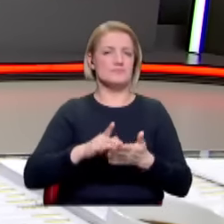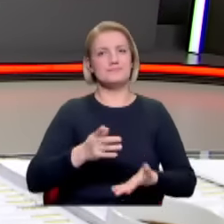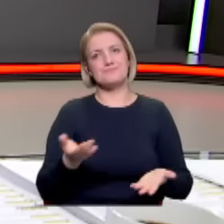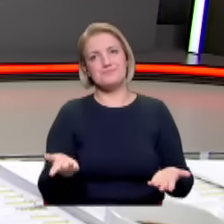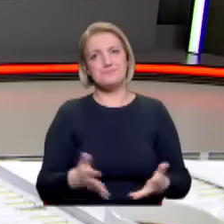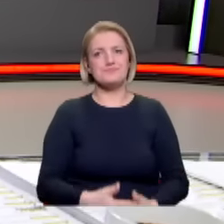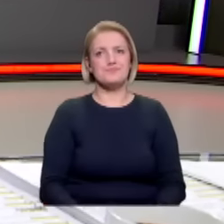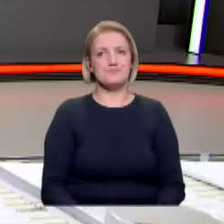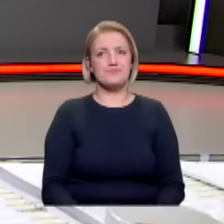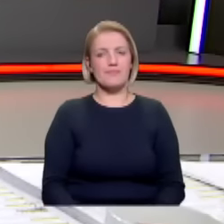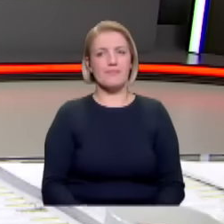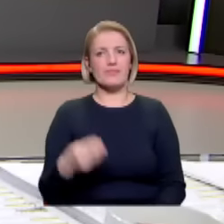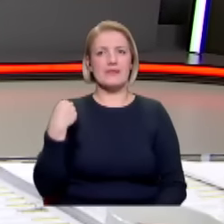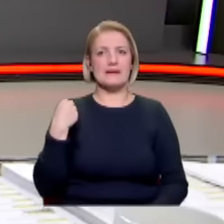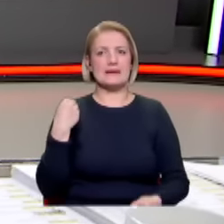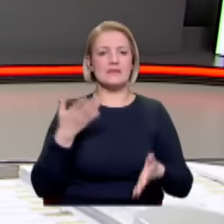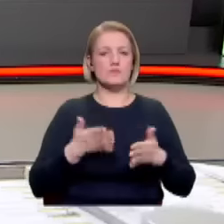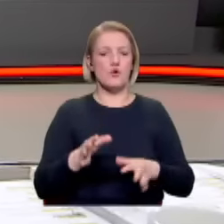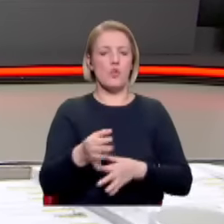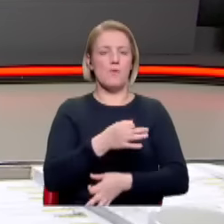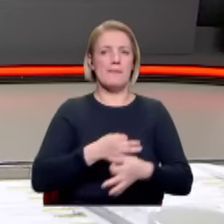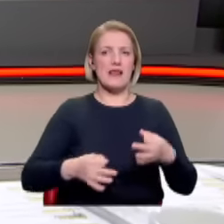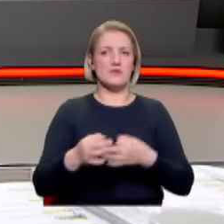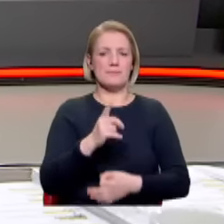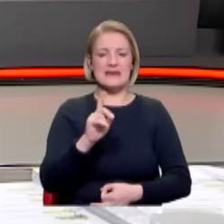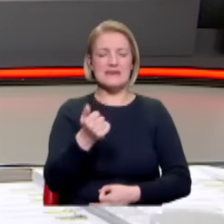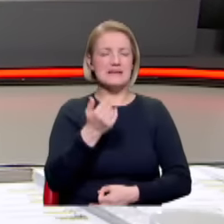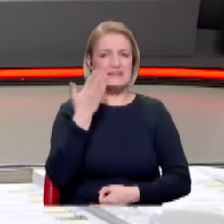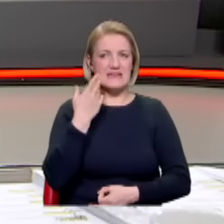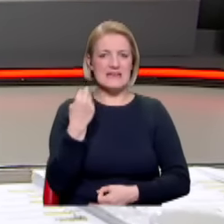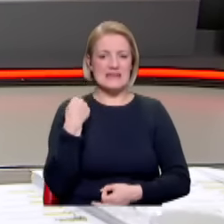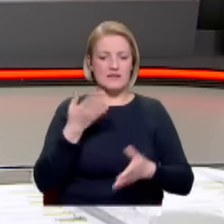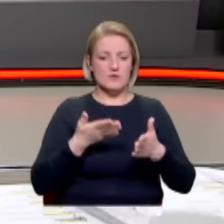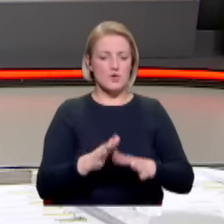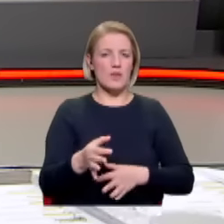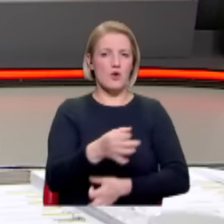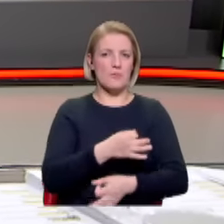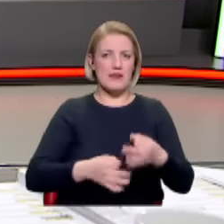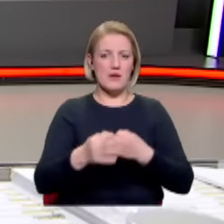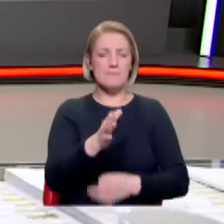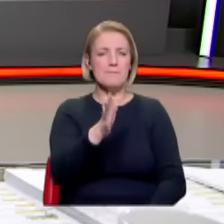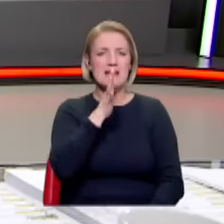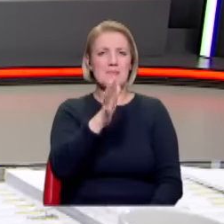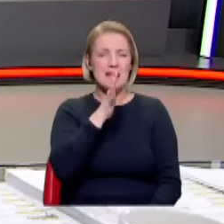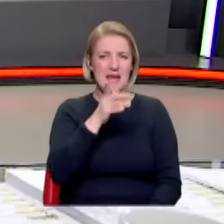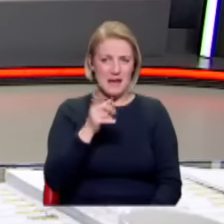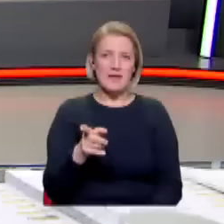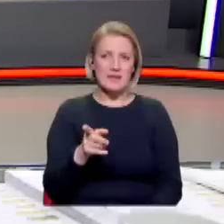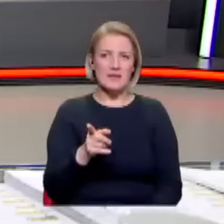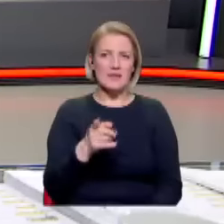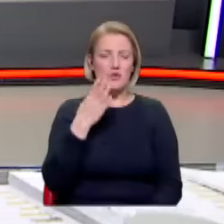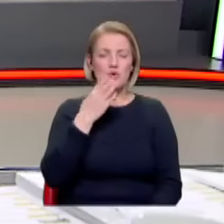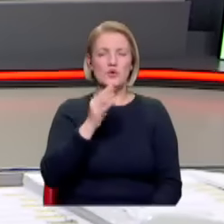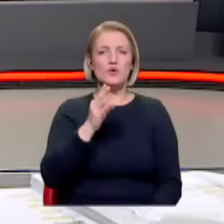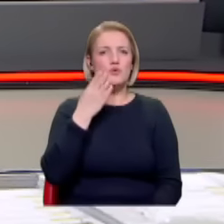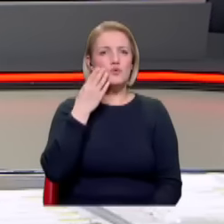filan. Yeni doğan operasyonuna, bir kıymetli izleyicimiz diyor ki, yeni doğan operasyonuna bilinçli bir şekilde çürük